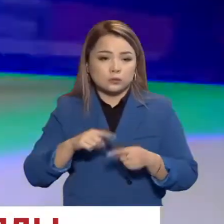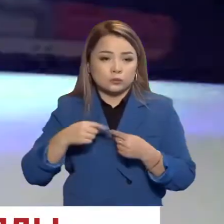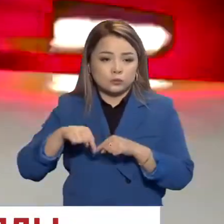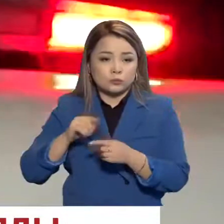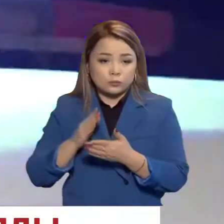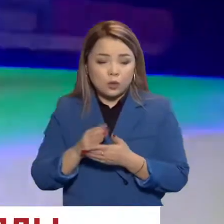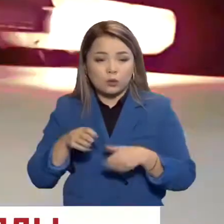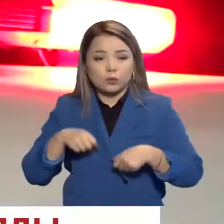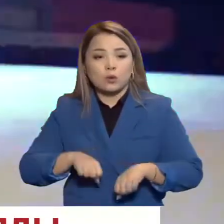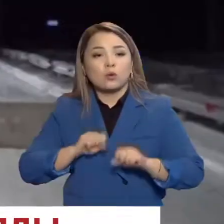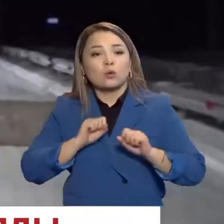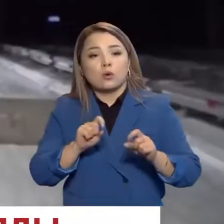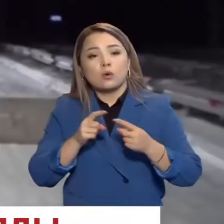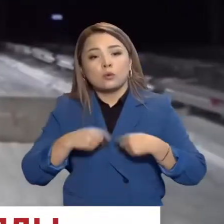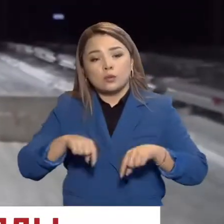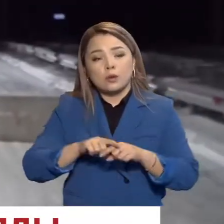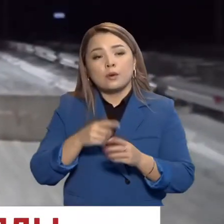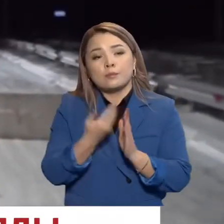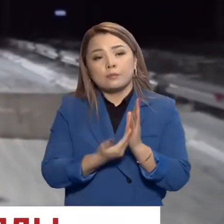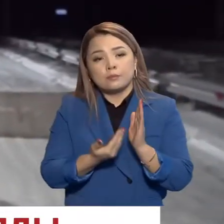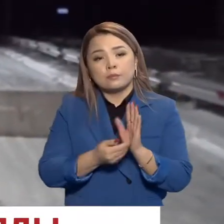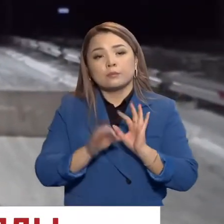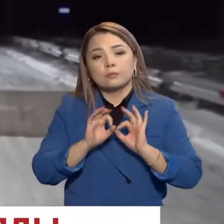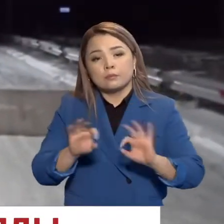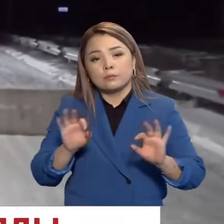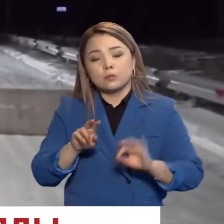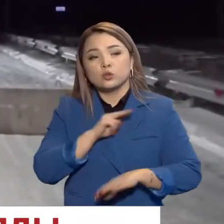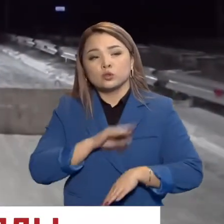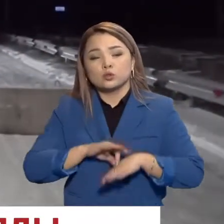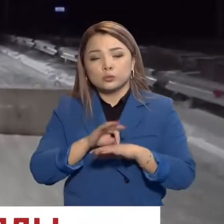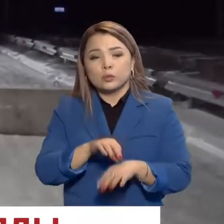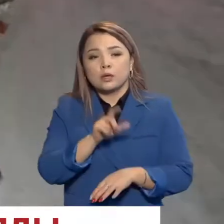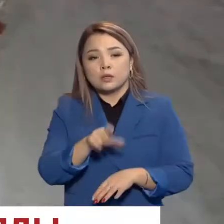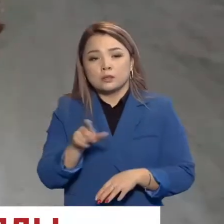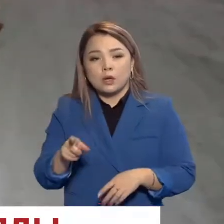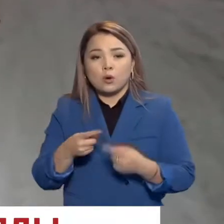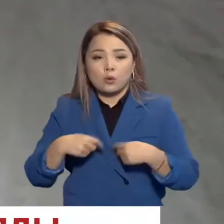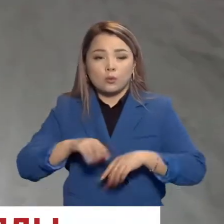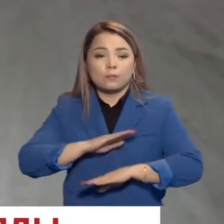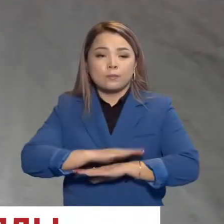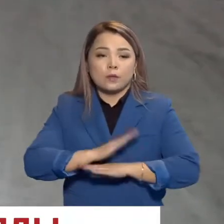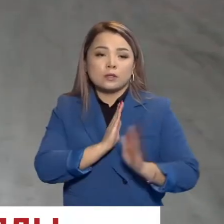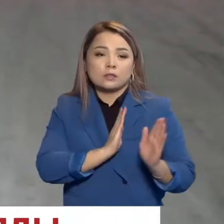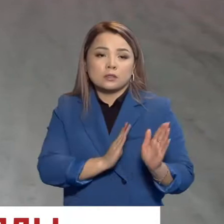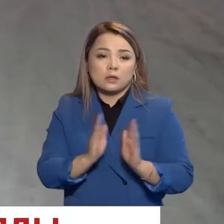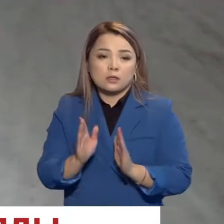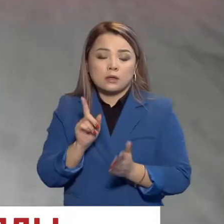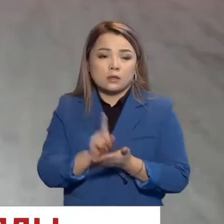құқық қорғаушылармен бірге тұрғындарға түсіндіру жұмыстарын жүргізіп, қоғамдық тәртіптің сақталуына көмек береді.